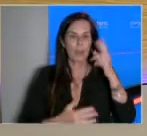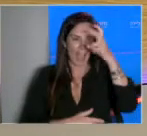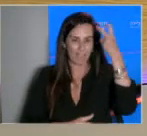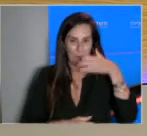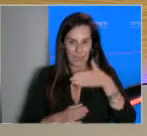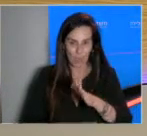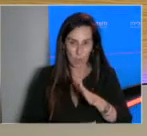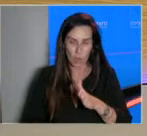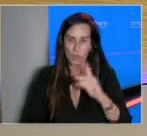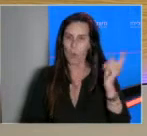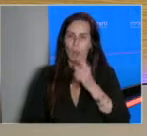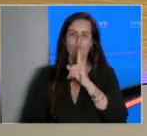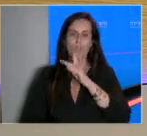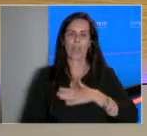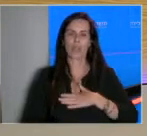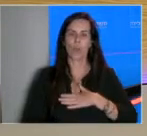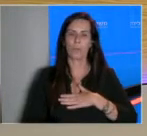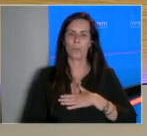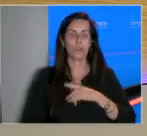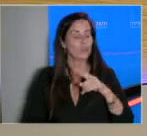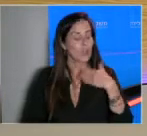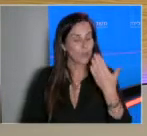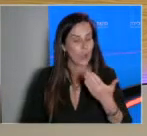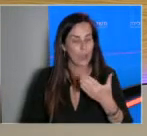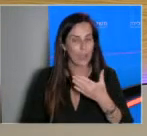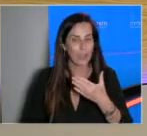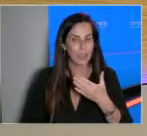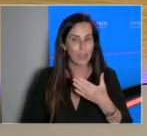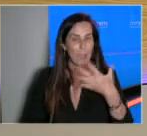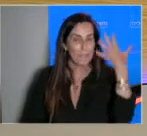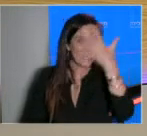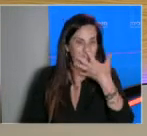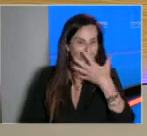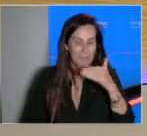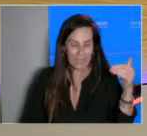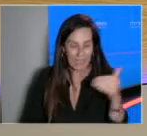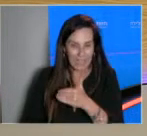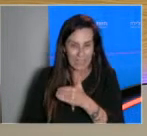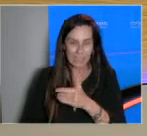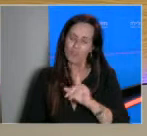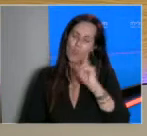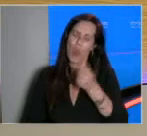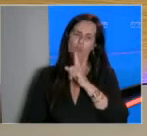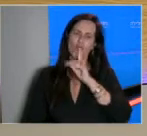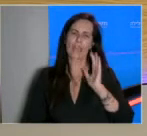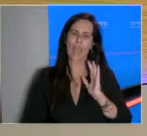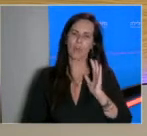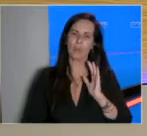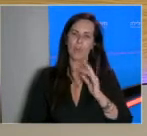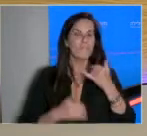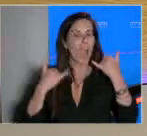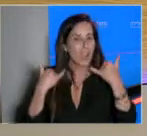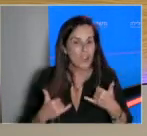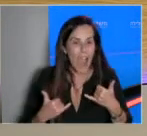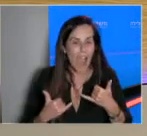לערבים להיכנס, כולנו שתקנו. כשלא נתנו ליוצאי מדינות ערב והאסלאם לצאת, כולנו שתקנו.